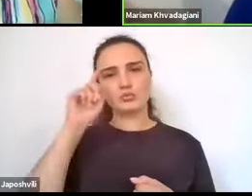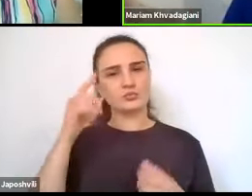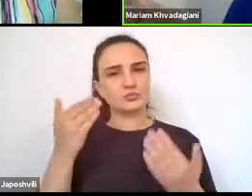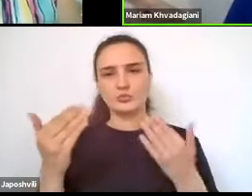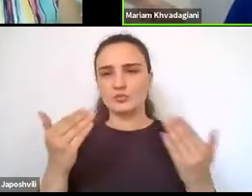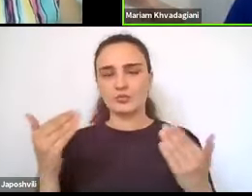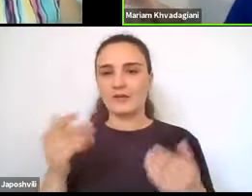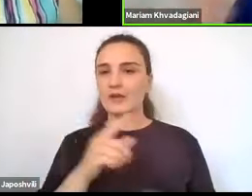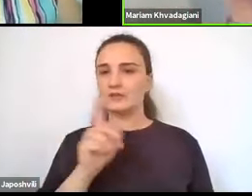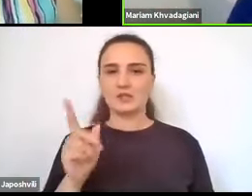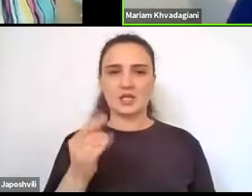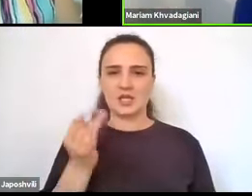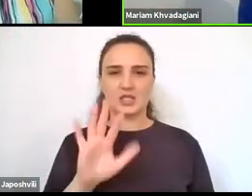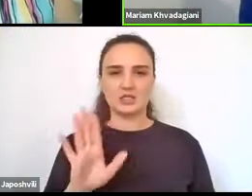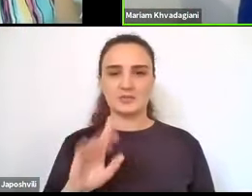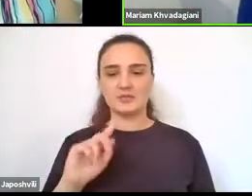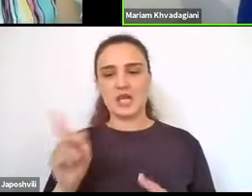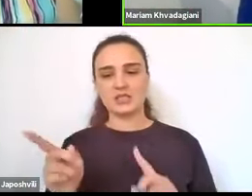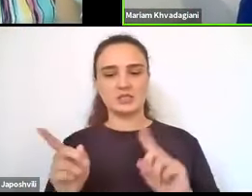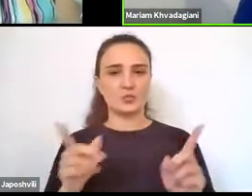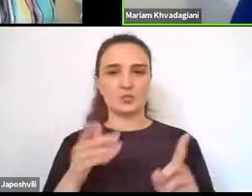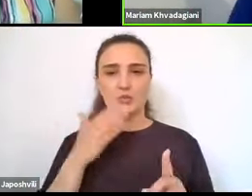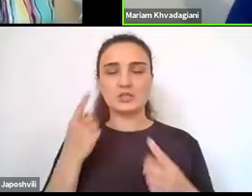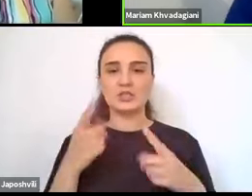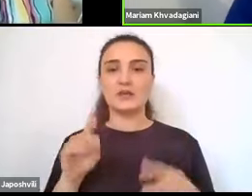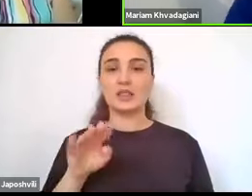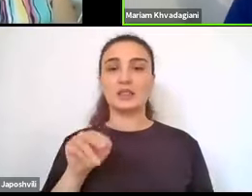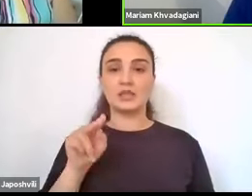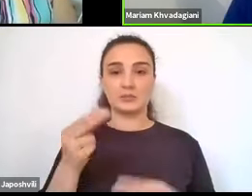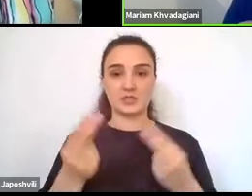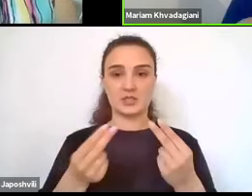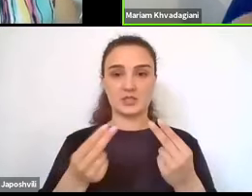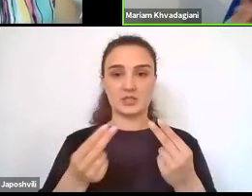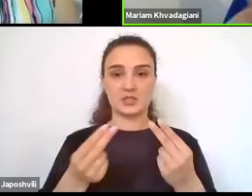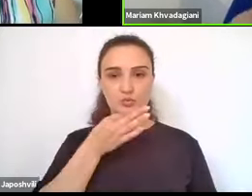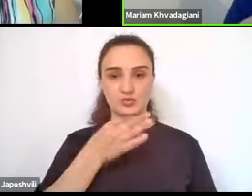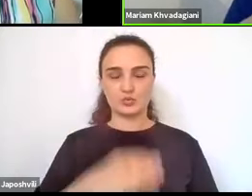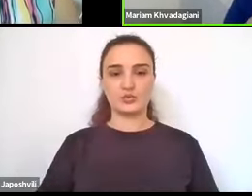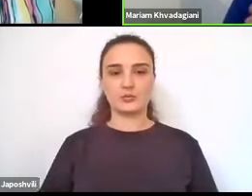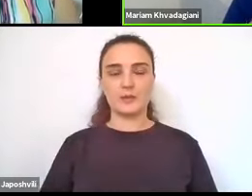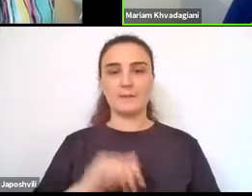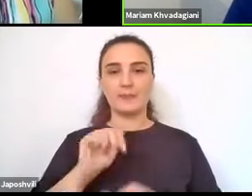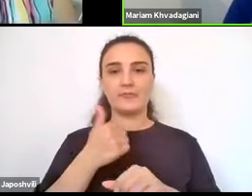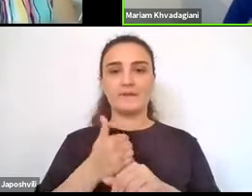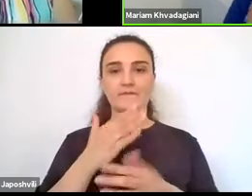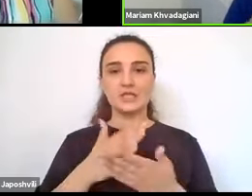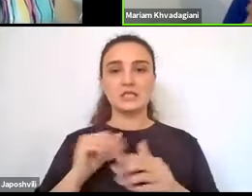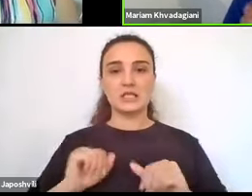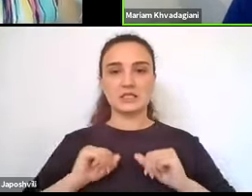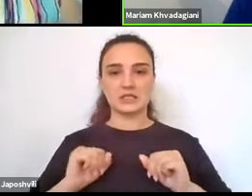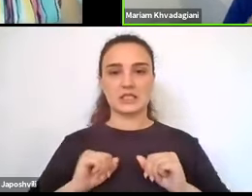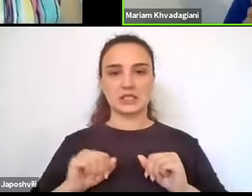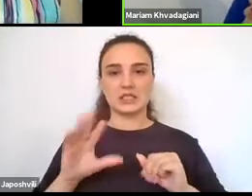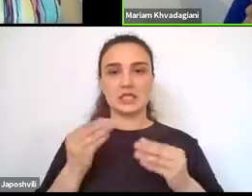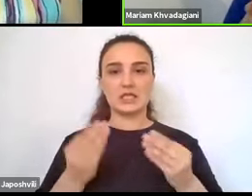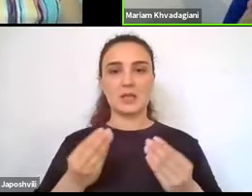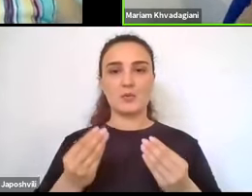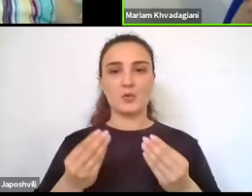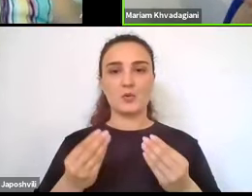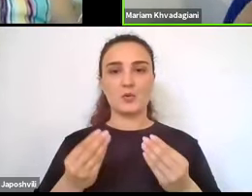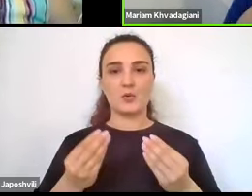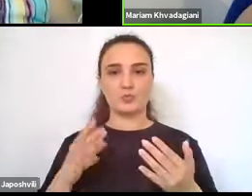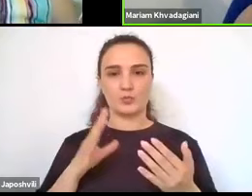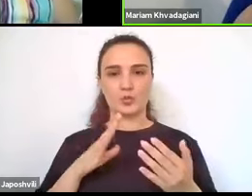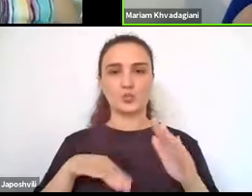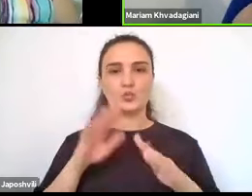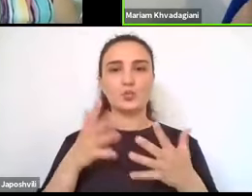არც ერთი აინტერესებს, არც მეორე და აბსოლუტურად სხვა ტიპის სათამაშო მოსწონს, ხო? თავარი არის ეცადეთ, რომ ეს სათამაშოები იყოს